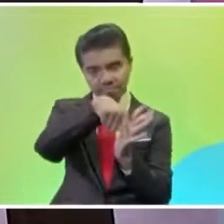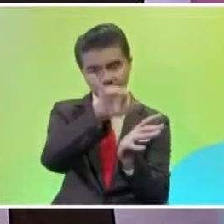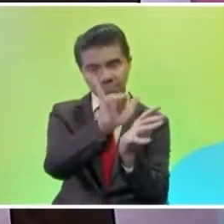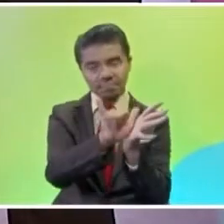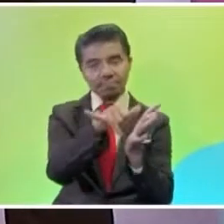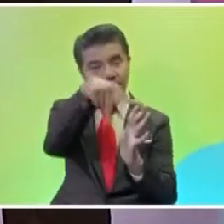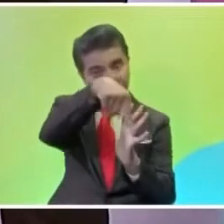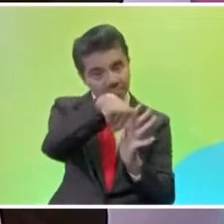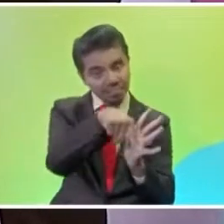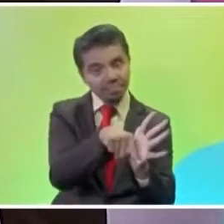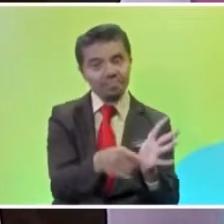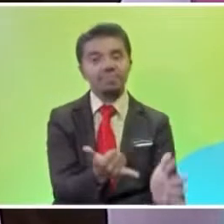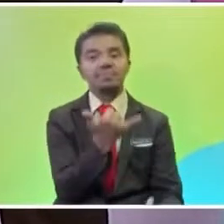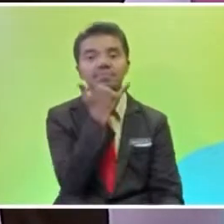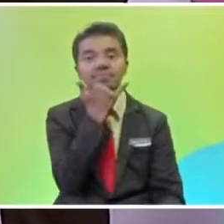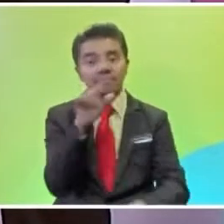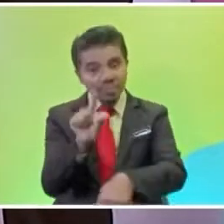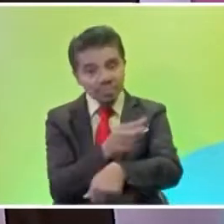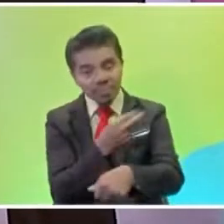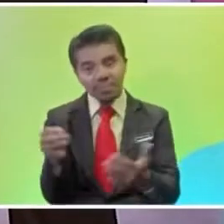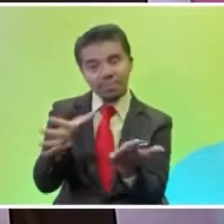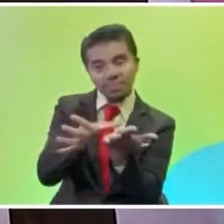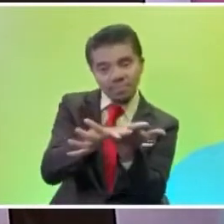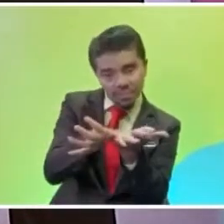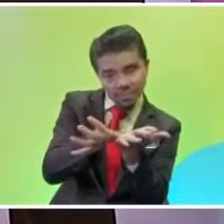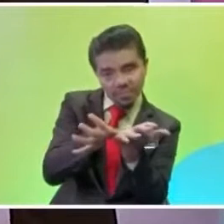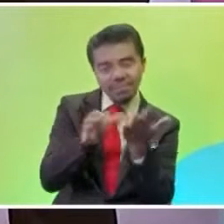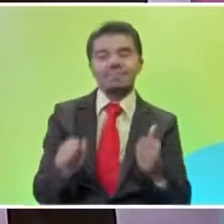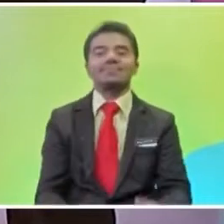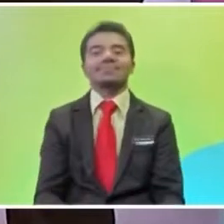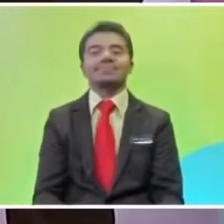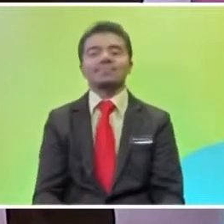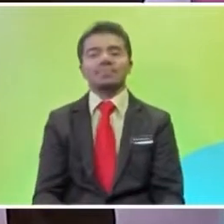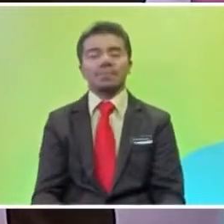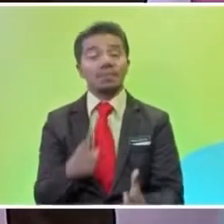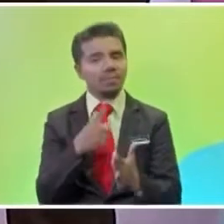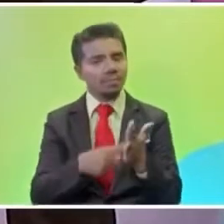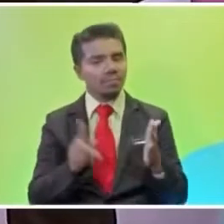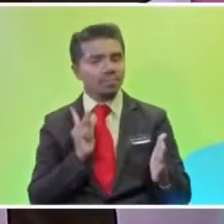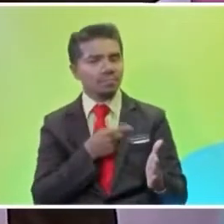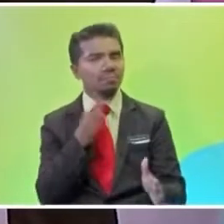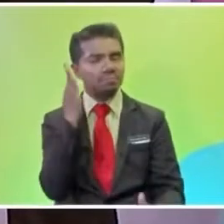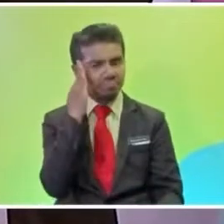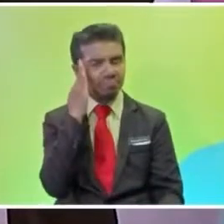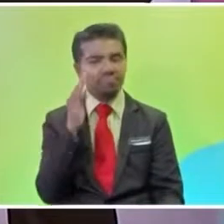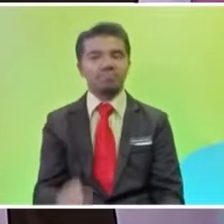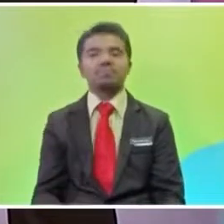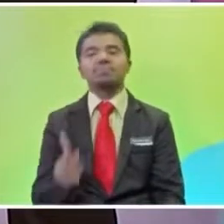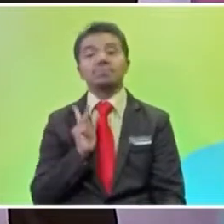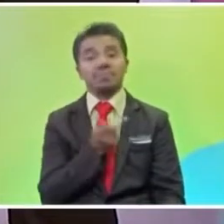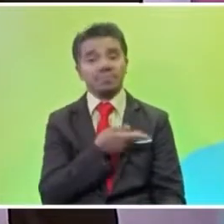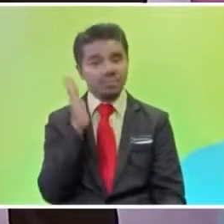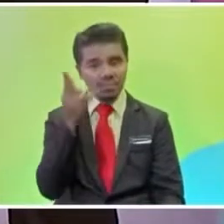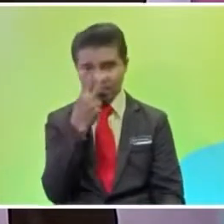dada ah jadi setelah kita kenal pasti apa yang kita pelajari pada hari ini kita lihat Apa